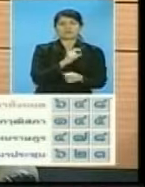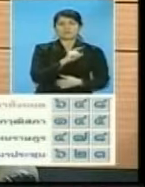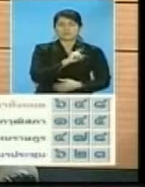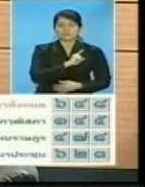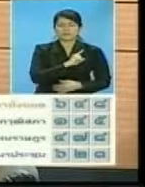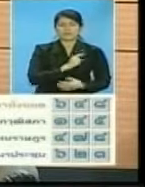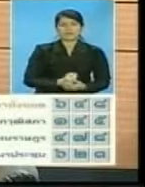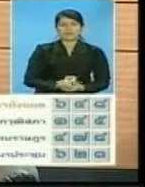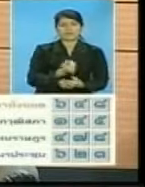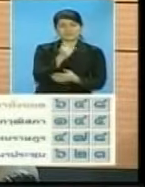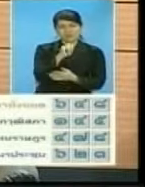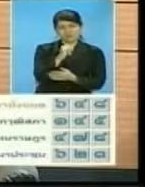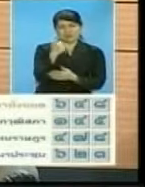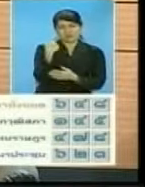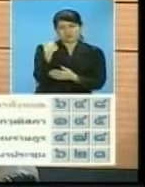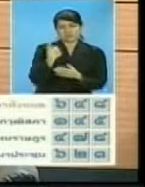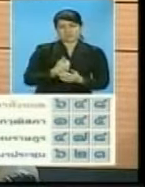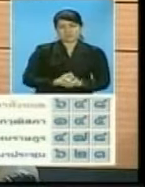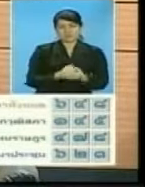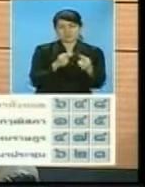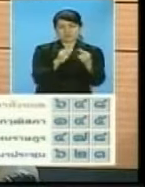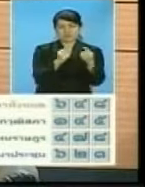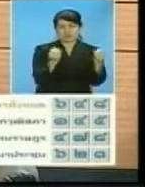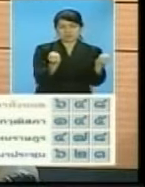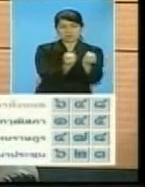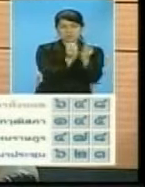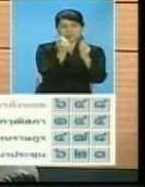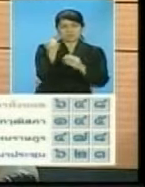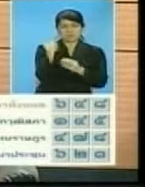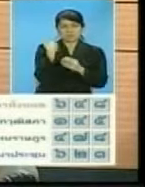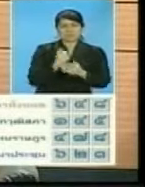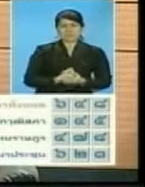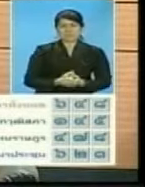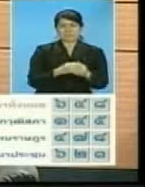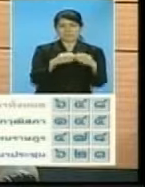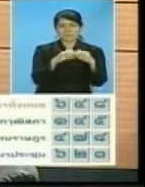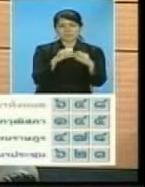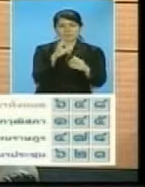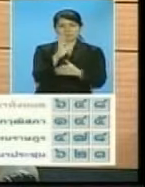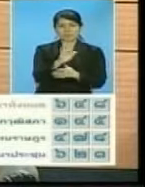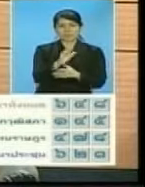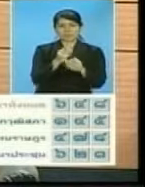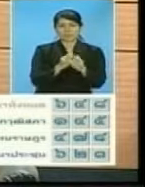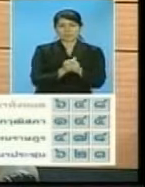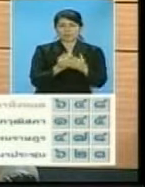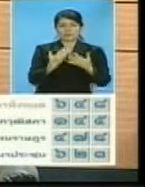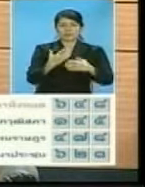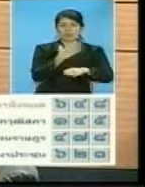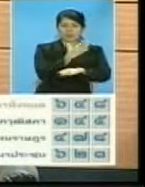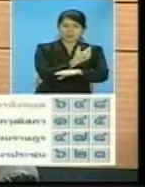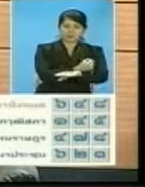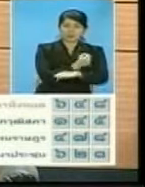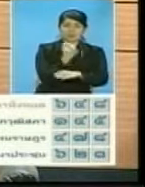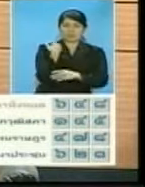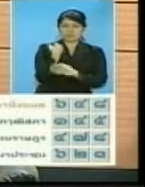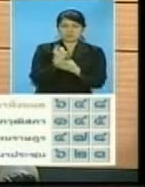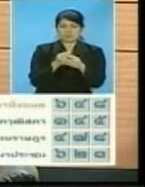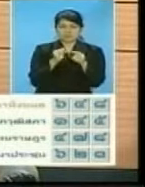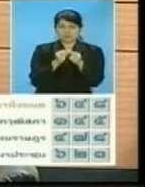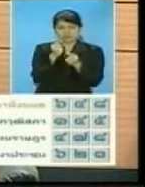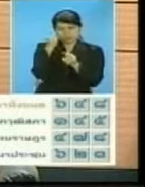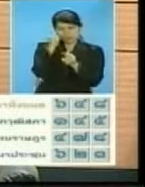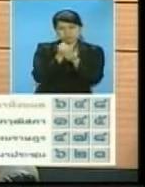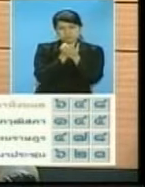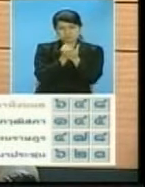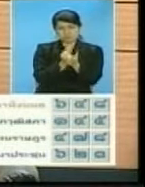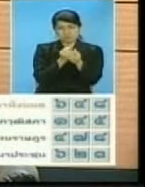าจจะเป็นเครื่องไม้เครื่องมืออาจจะเป็นกลไกส่วนหนึ่งของพรรคการเมืองแล้วมาทำหน้าที่เพื่อให้เกิดประโย